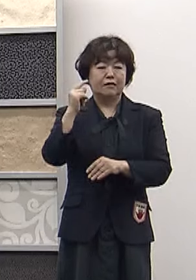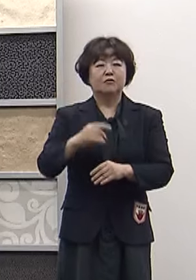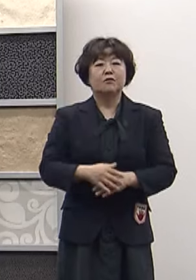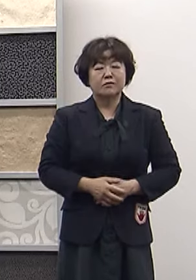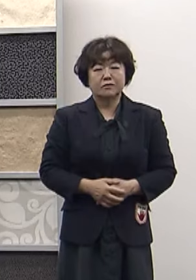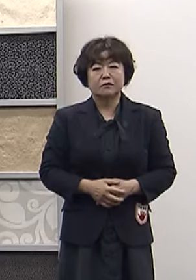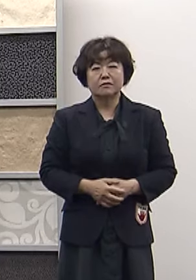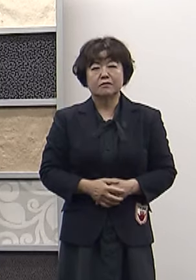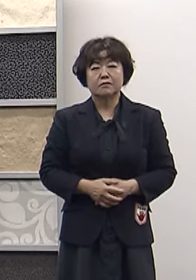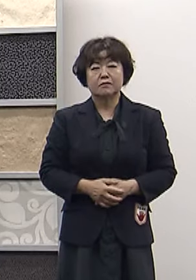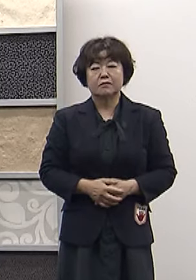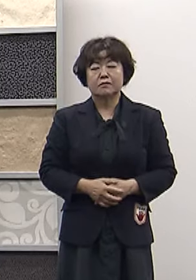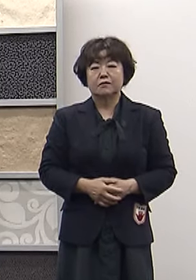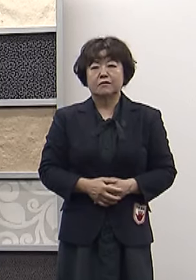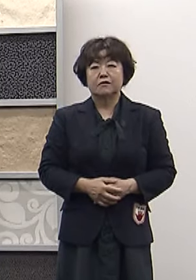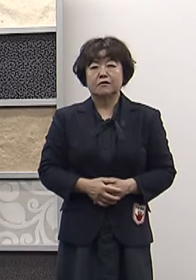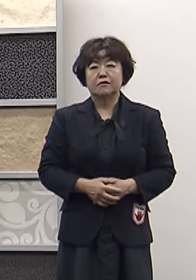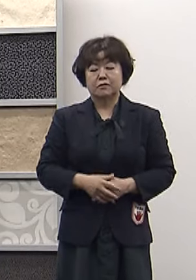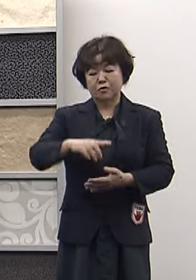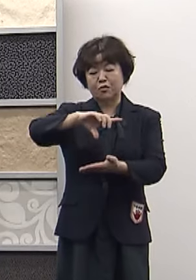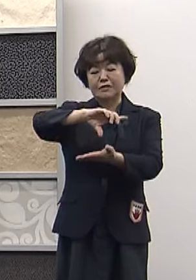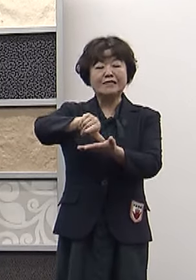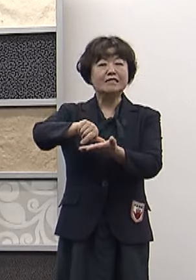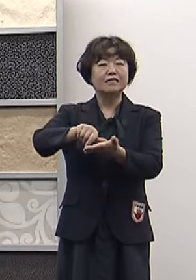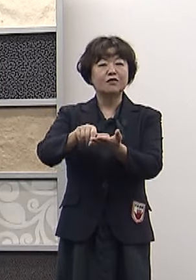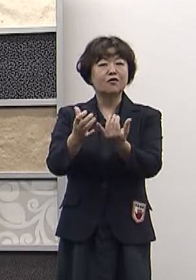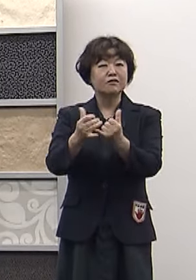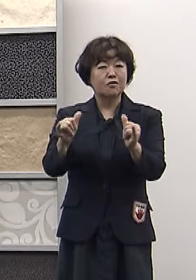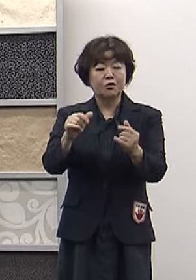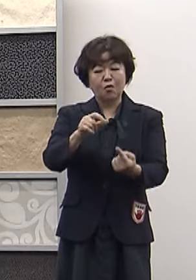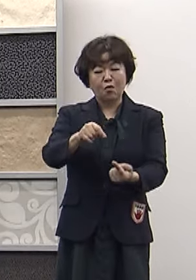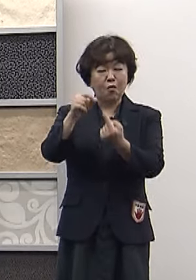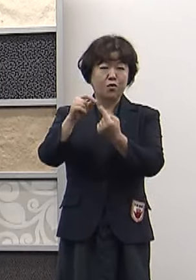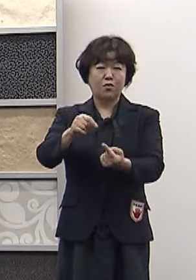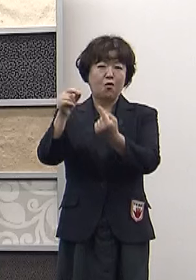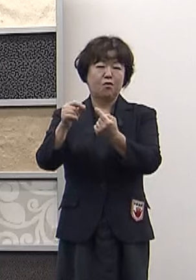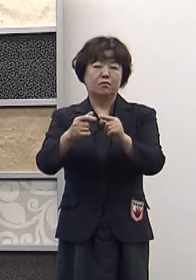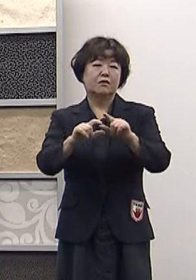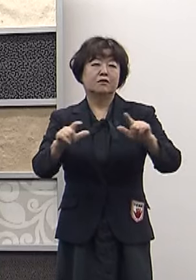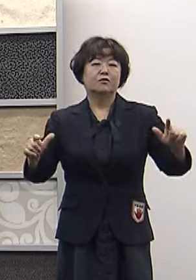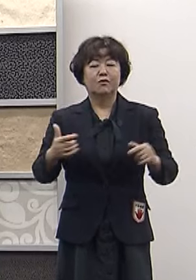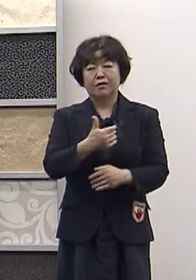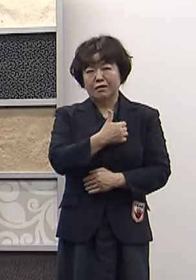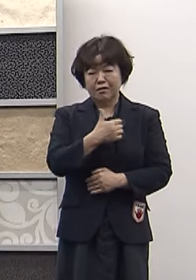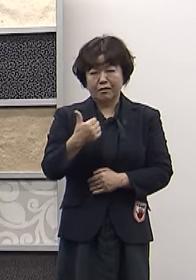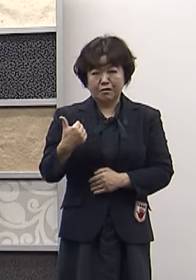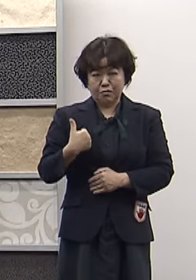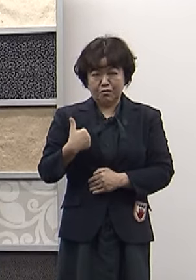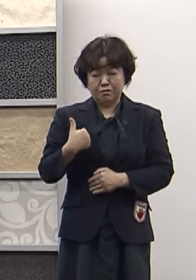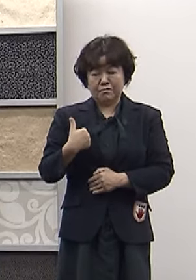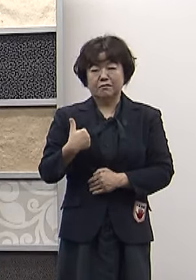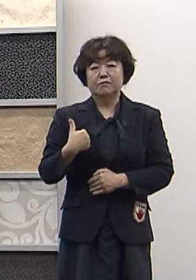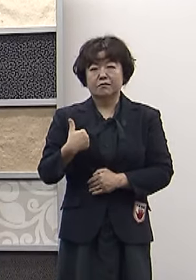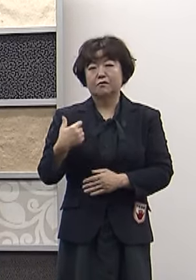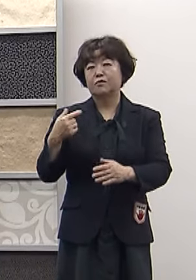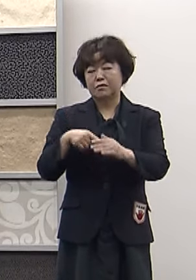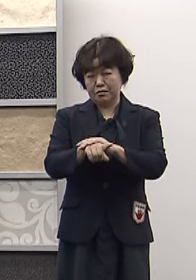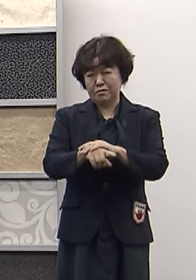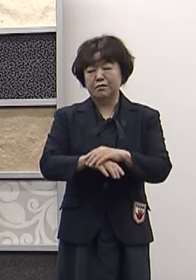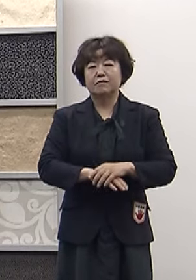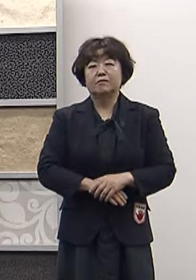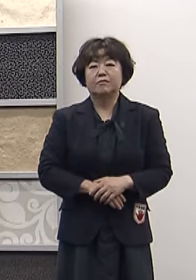ものがあるとその、まあ、多く地元 の、 皆さん の、 その雇用の場ができるということで、私たちはその、